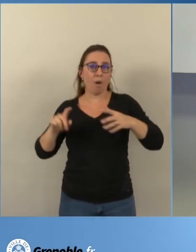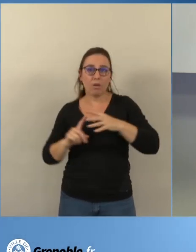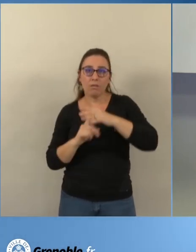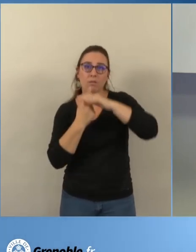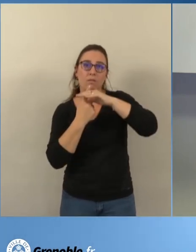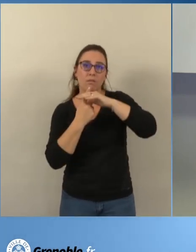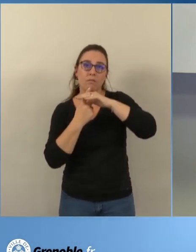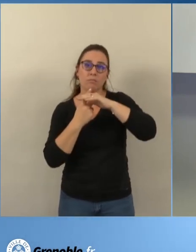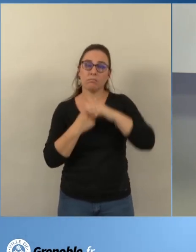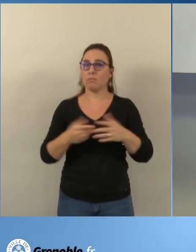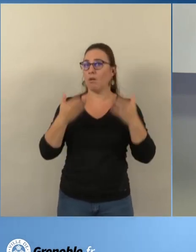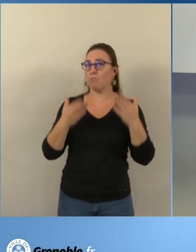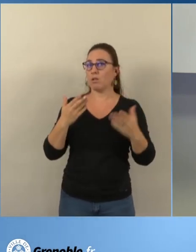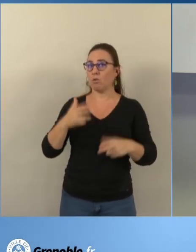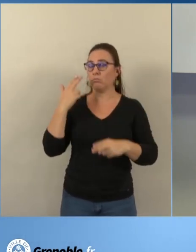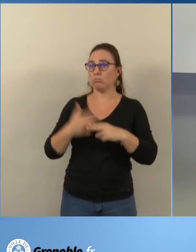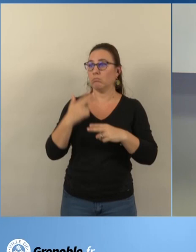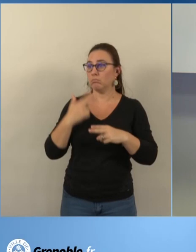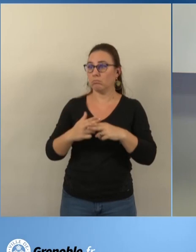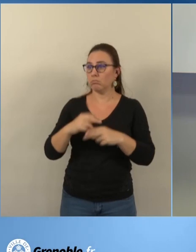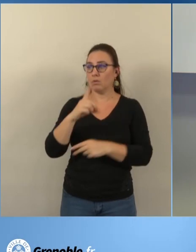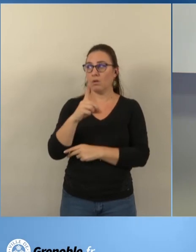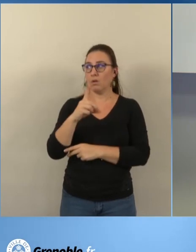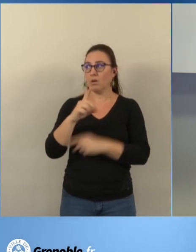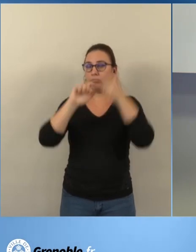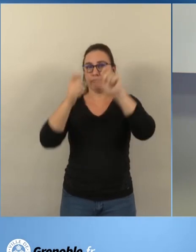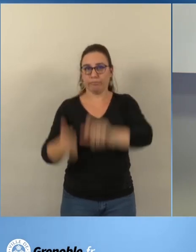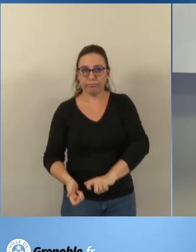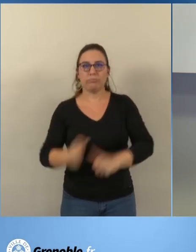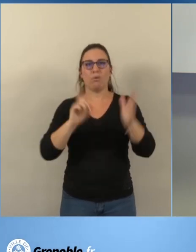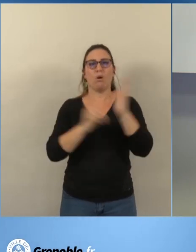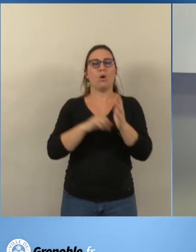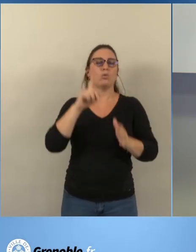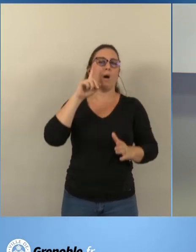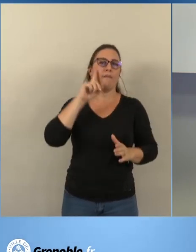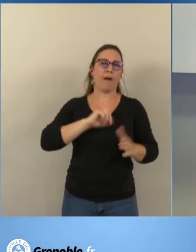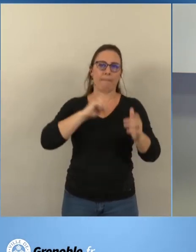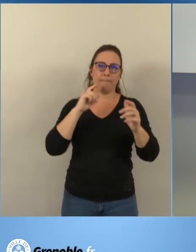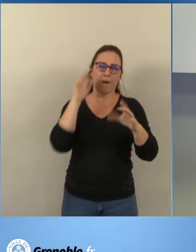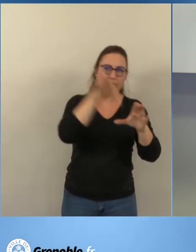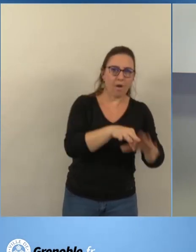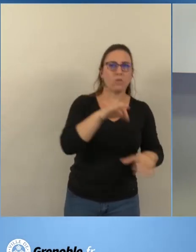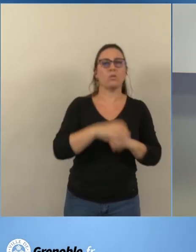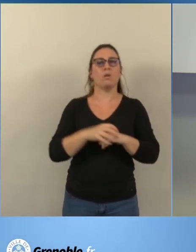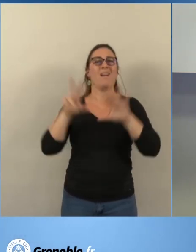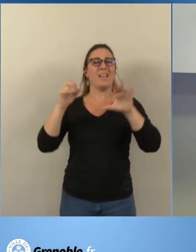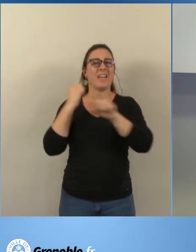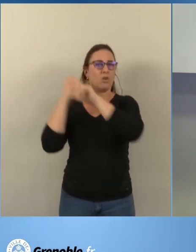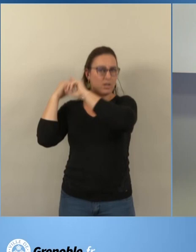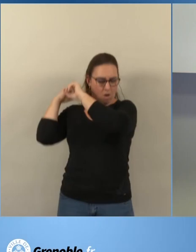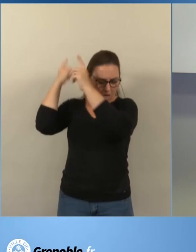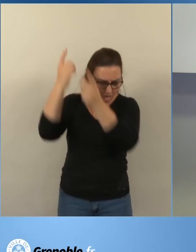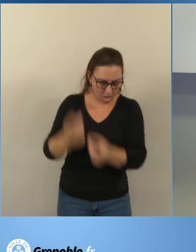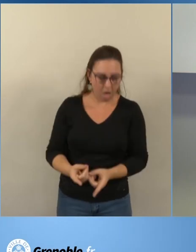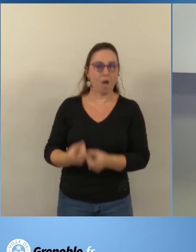disruptive création de la Sécurité sociale droit de vote des femmes 80 ans après les débuts du Conseil National